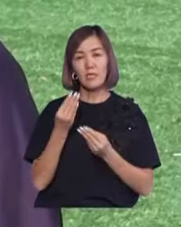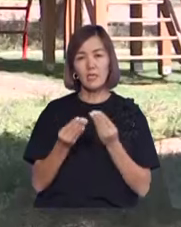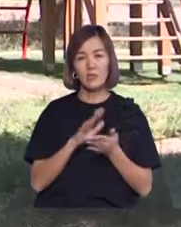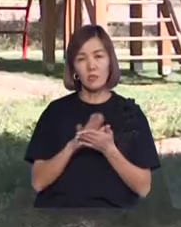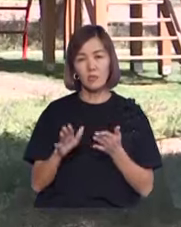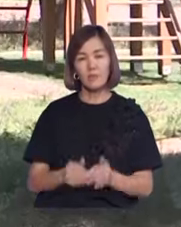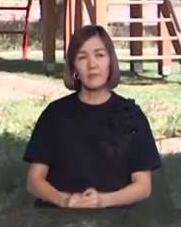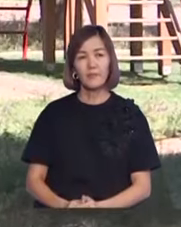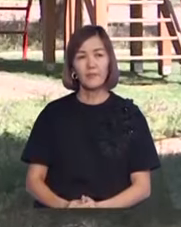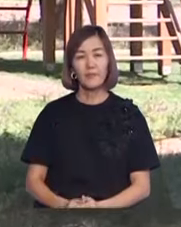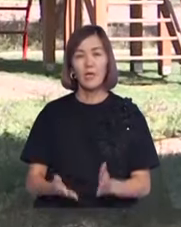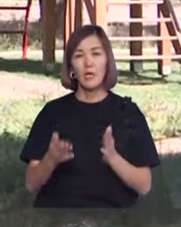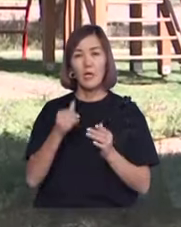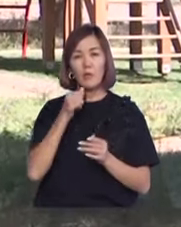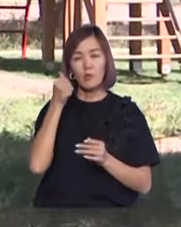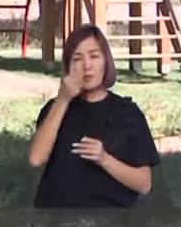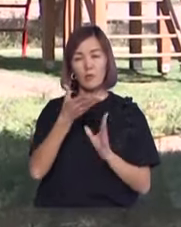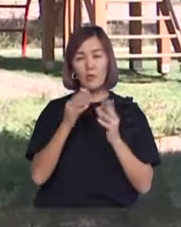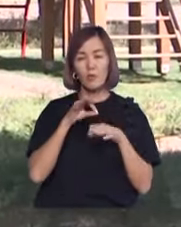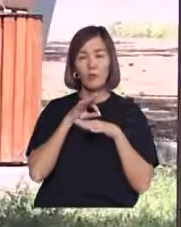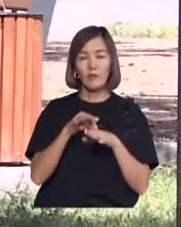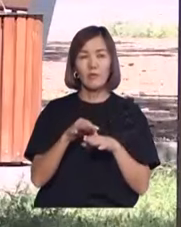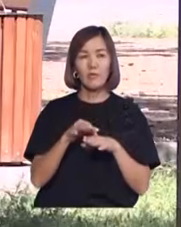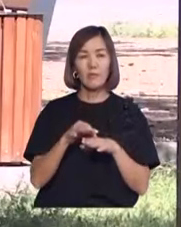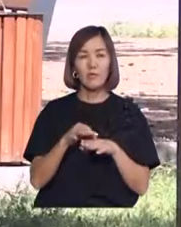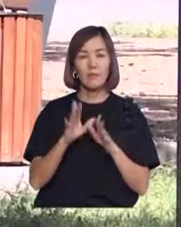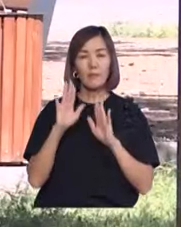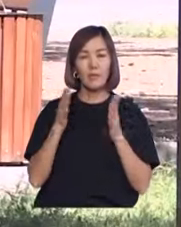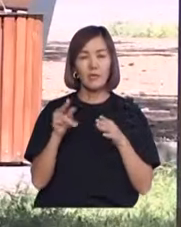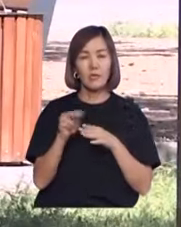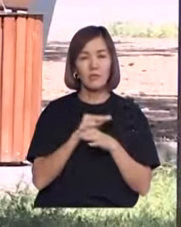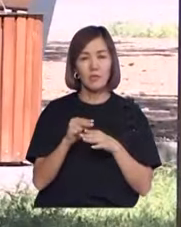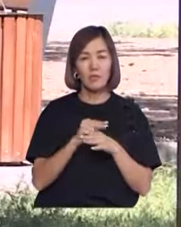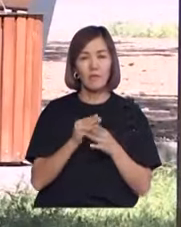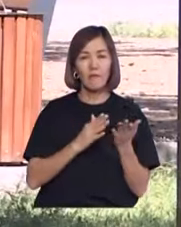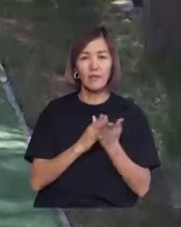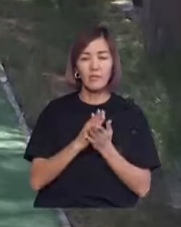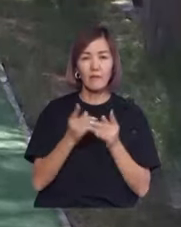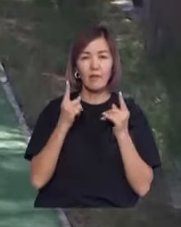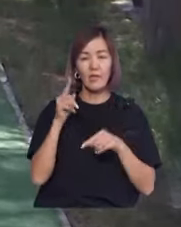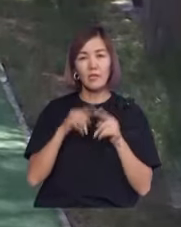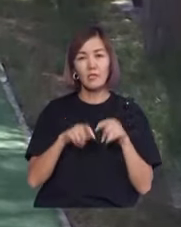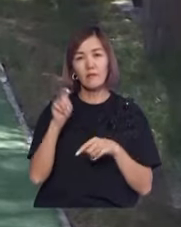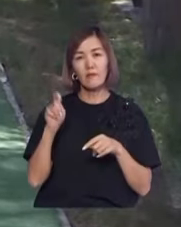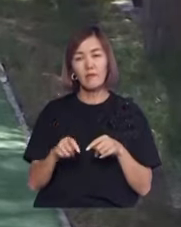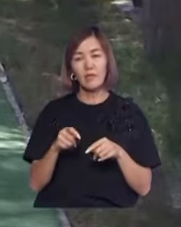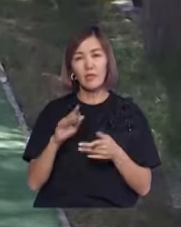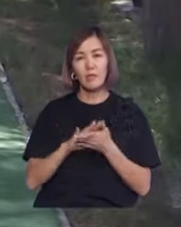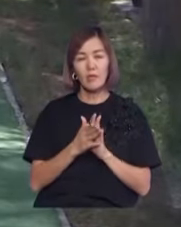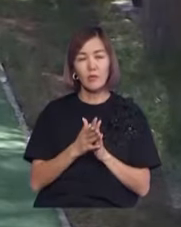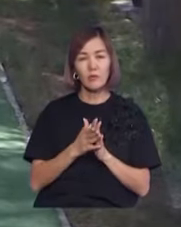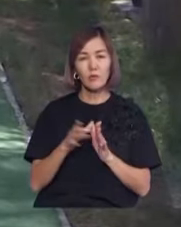все. Также в прошлом году в селе была проведена реконструкция парка, посвященного ветеранам Великой Отечественной войны. На его благоустройство